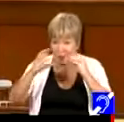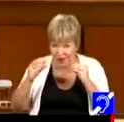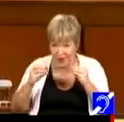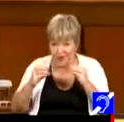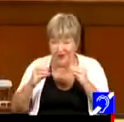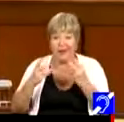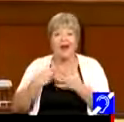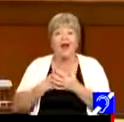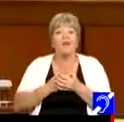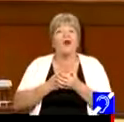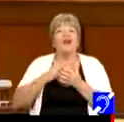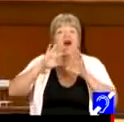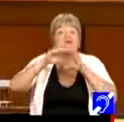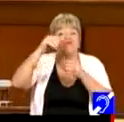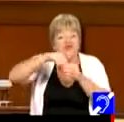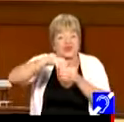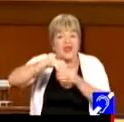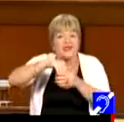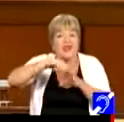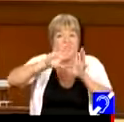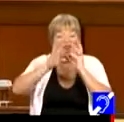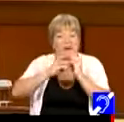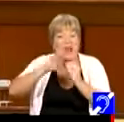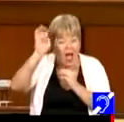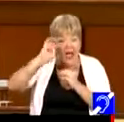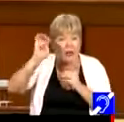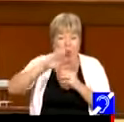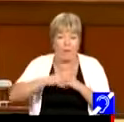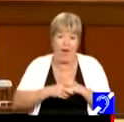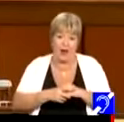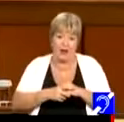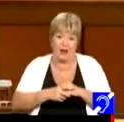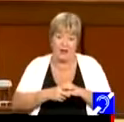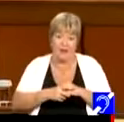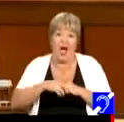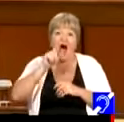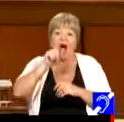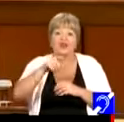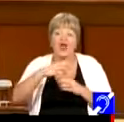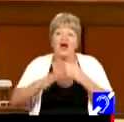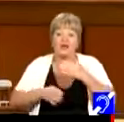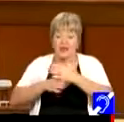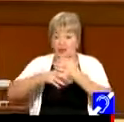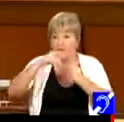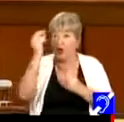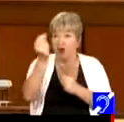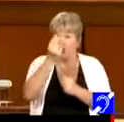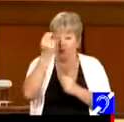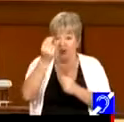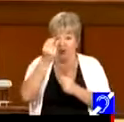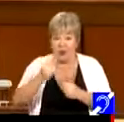în familia europeană a națiunilor. Așa să ne ajute Dumnezeu.